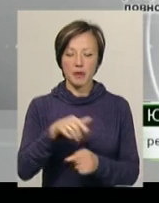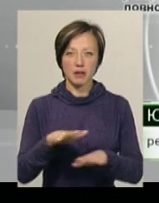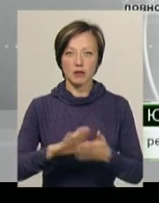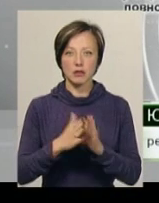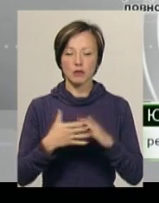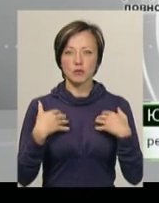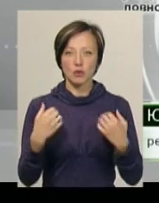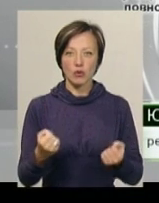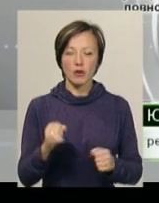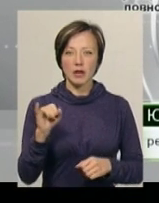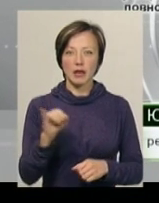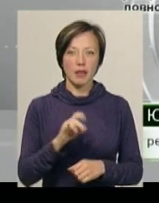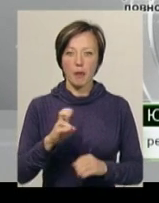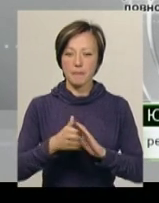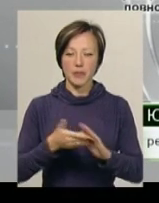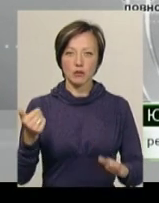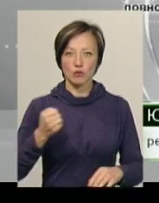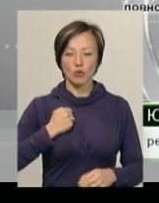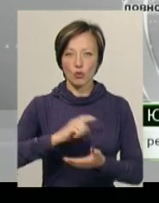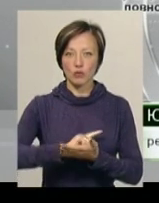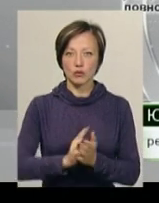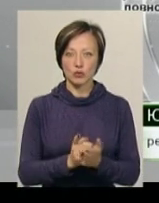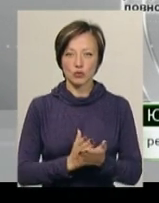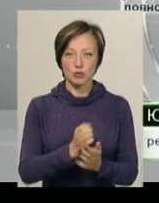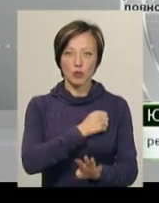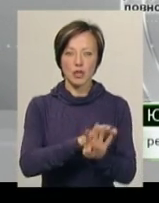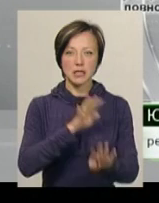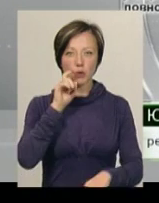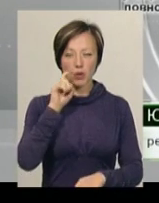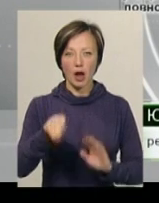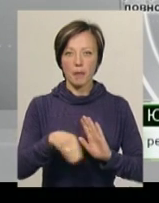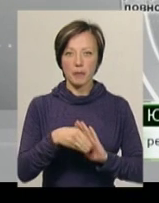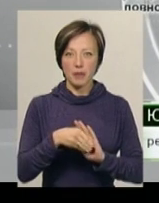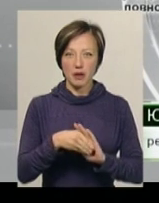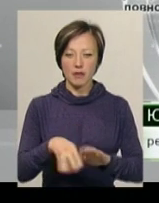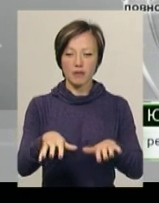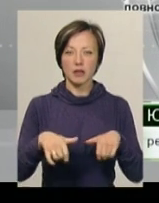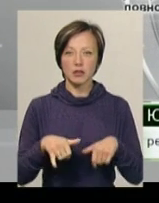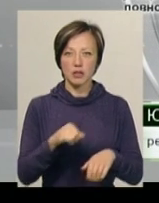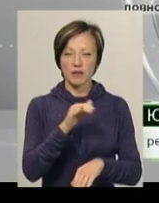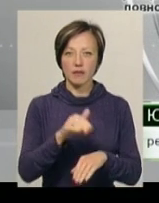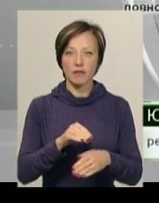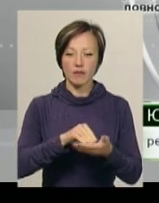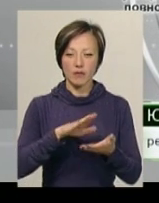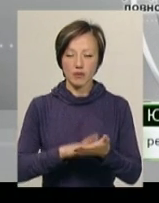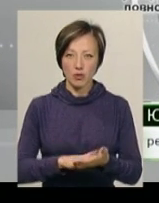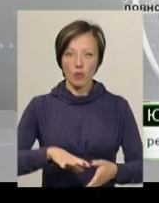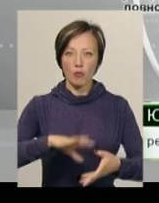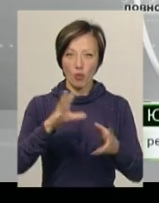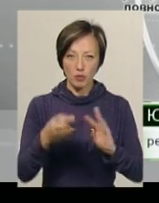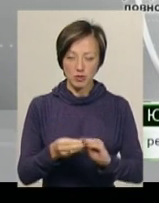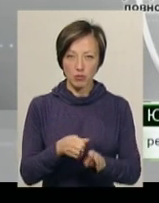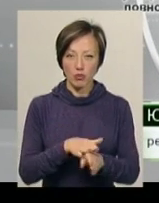та відповідно не призову його на строкову військову службу у Збройні сили України. Хабар вилучено та виявлено у повному обсязі під час